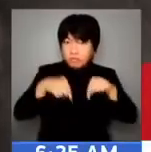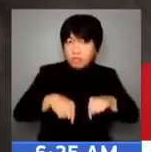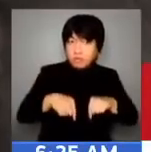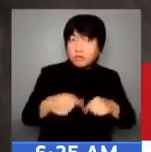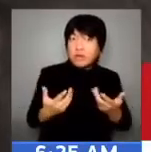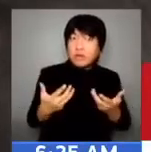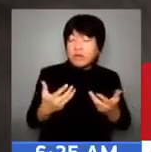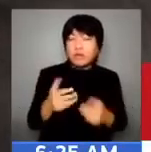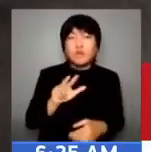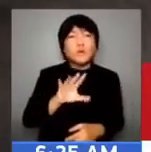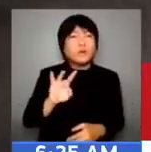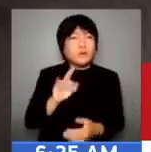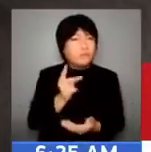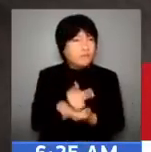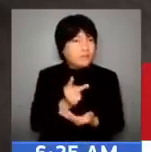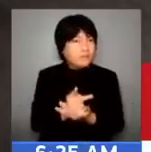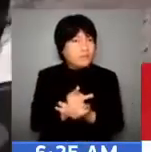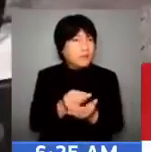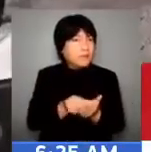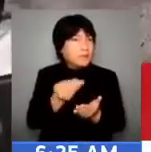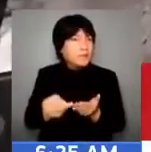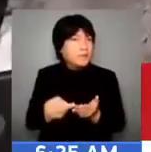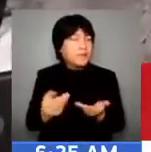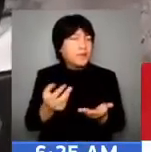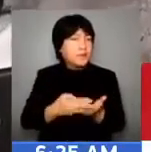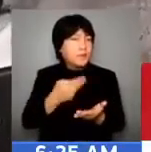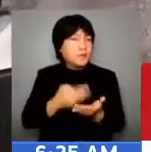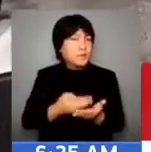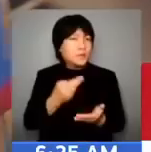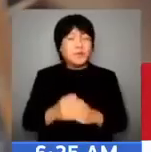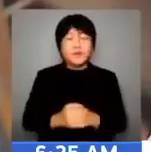Pang-araw-araw na rin po yung pambili ng pagkain.